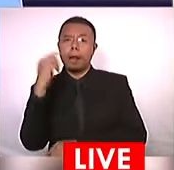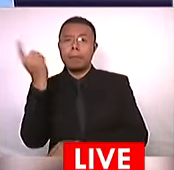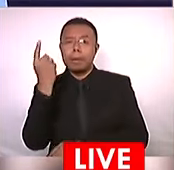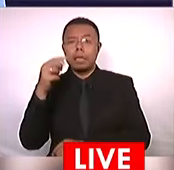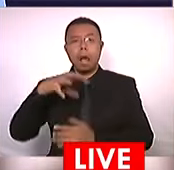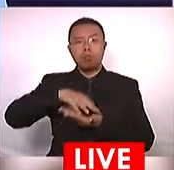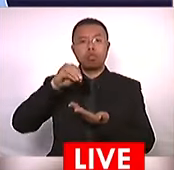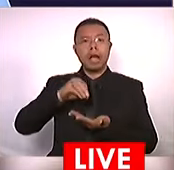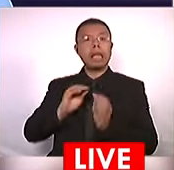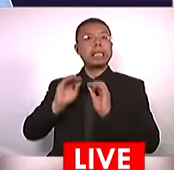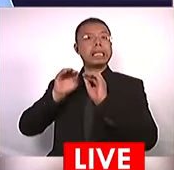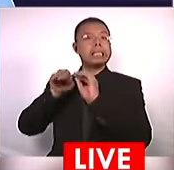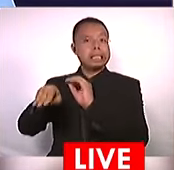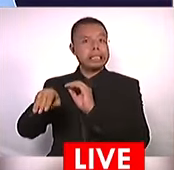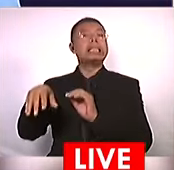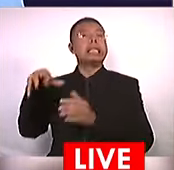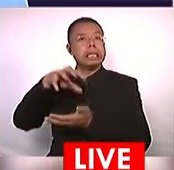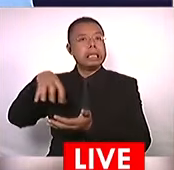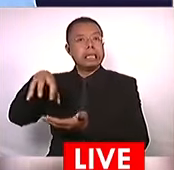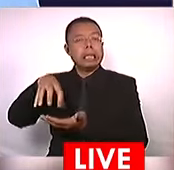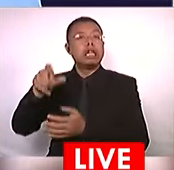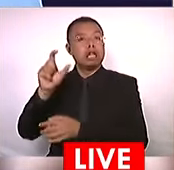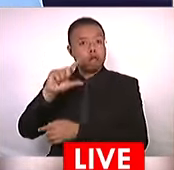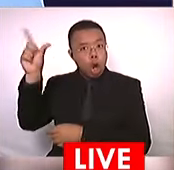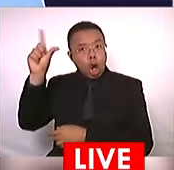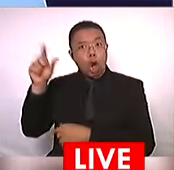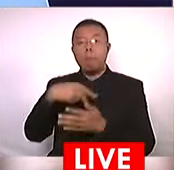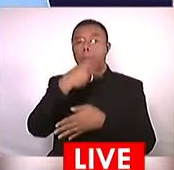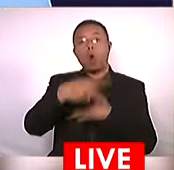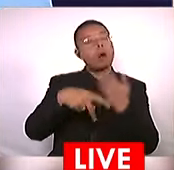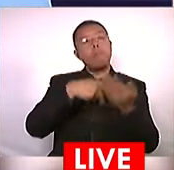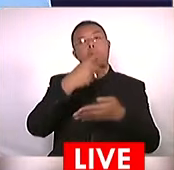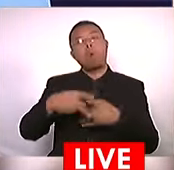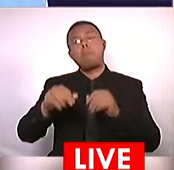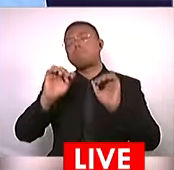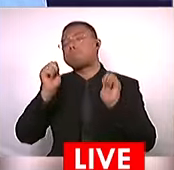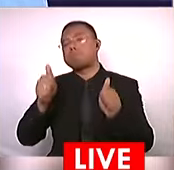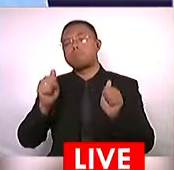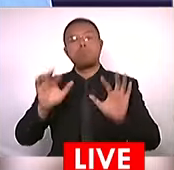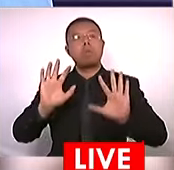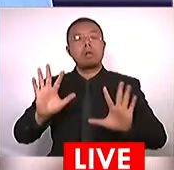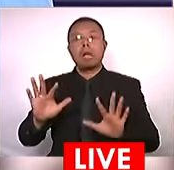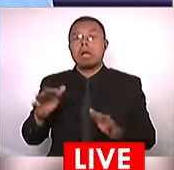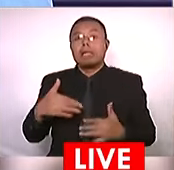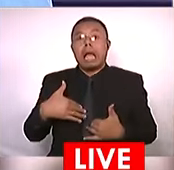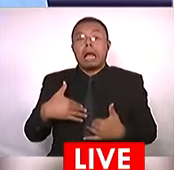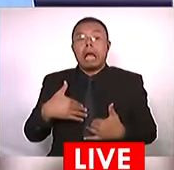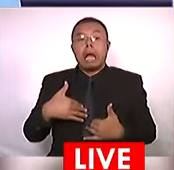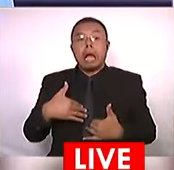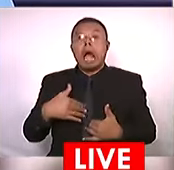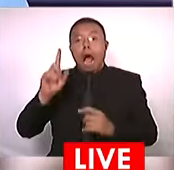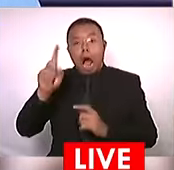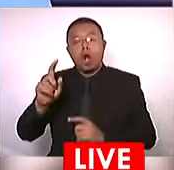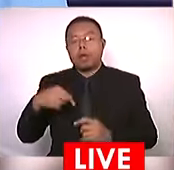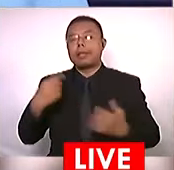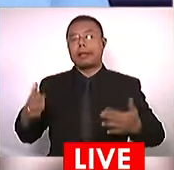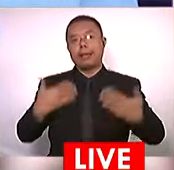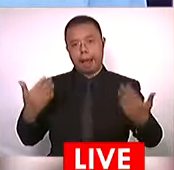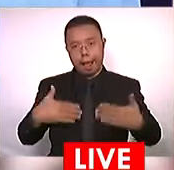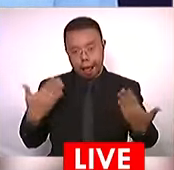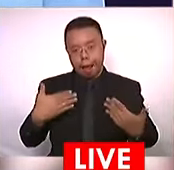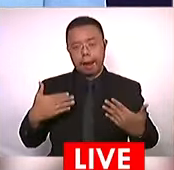pemerintahan pusat ada juga berbagai program-program yang luar biasa Putut patut kita